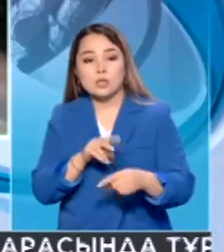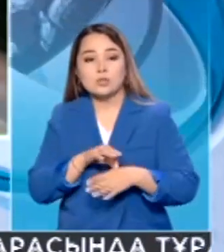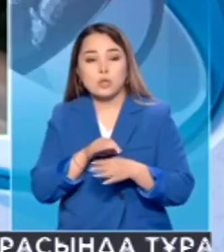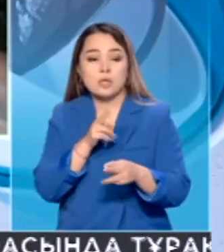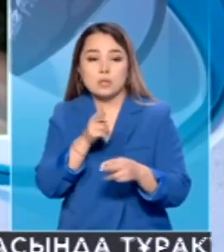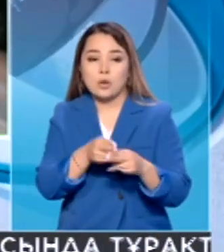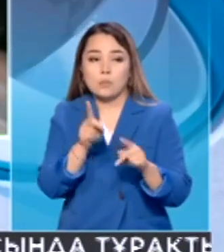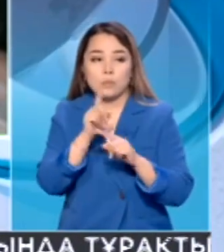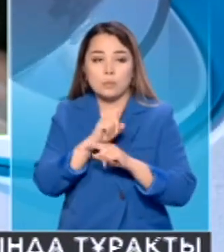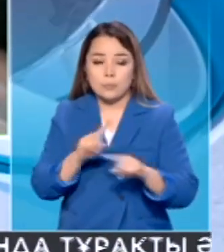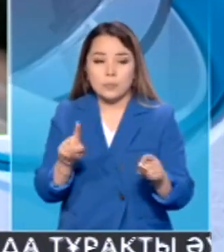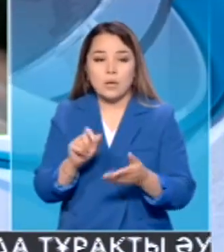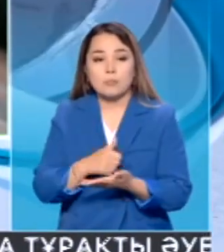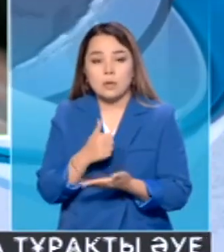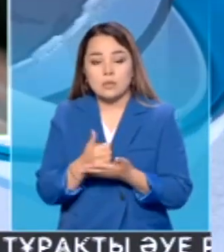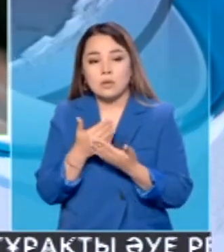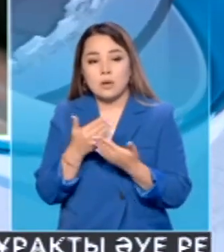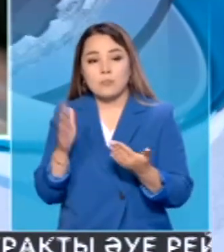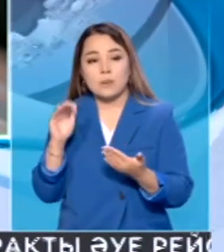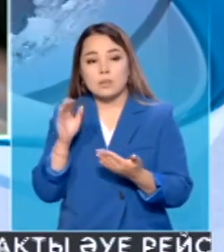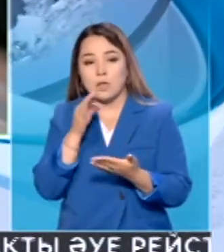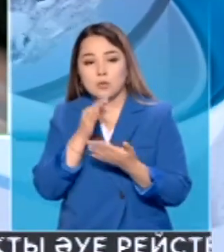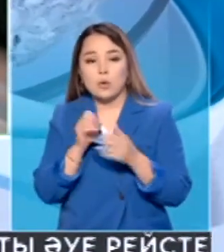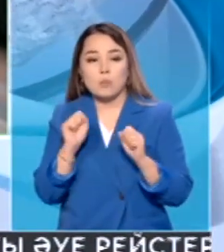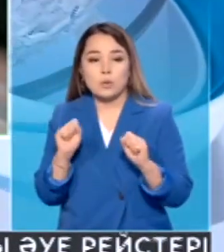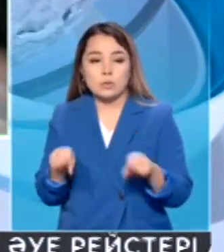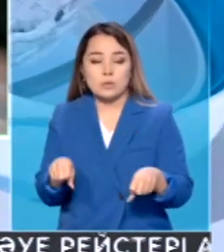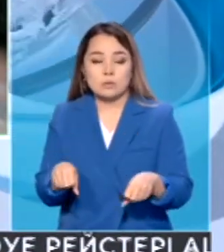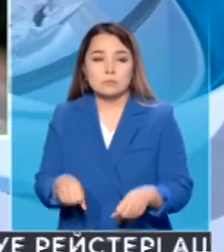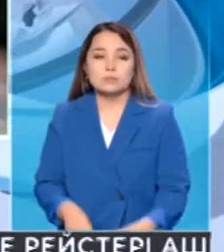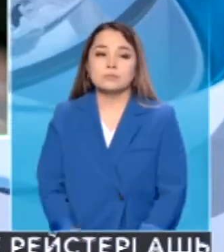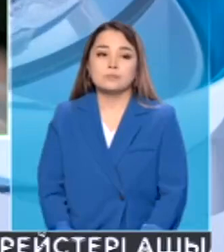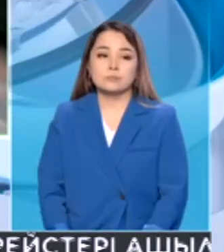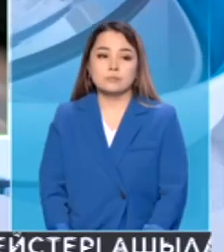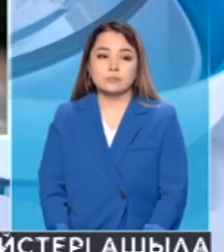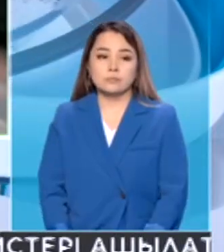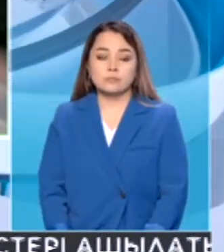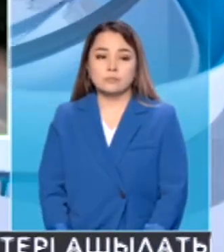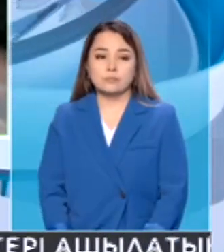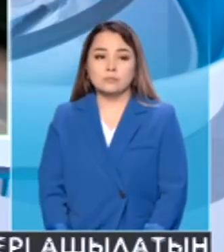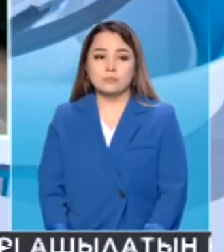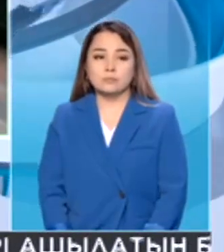ете алмаса, билікпен қош айтысуы әбден мүмкін. Студия. Рахмет, Марина.